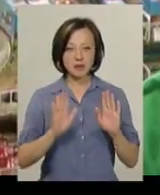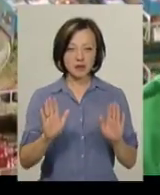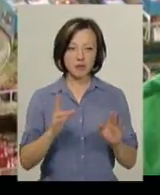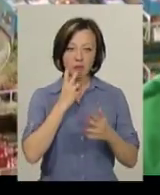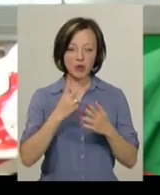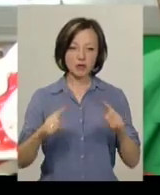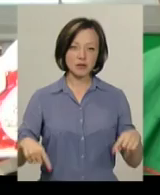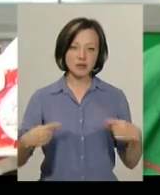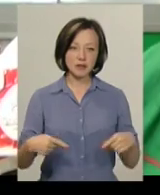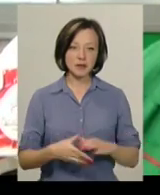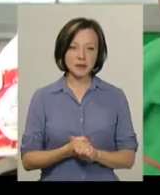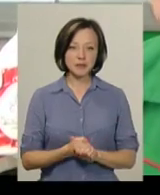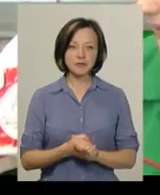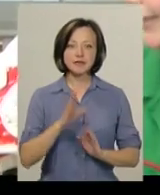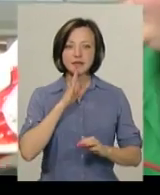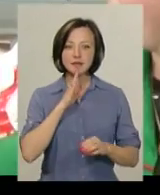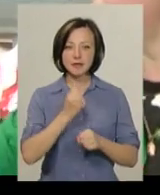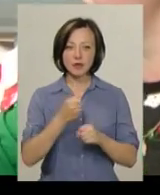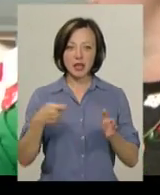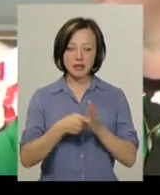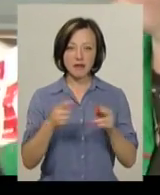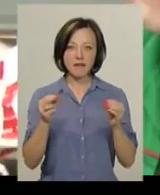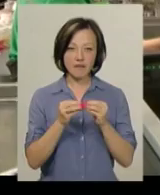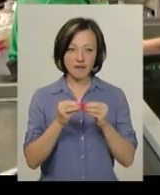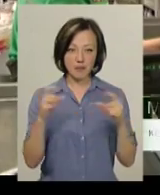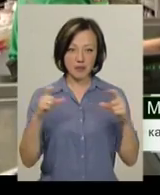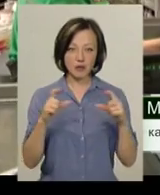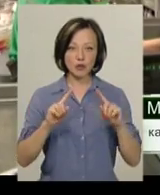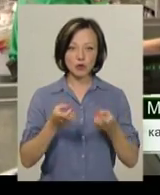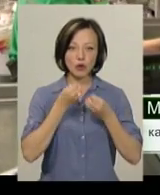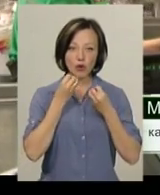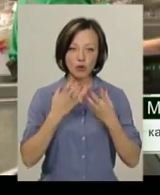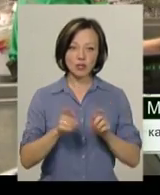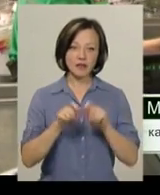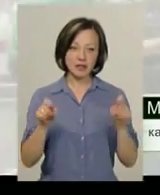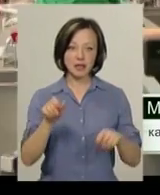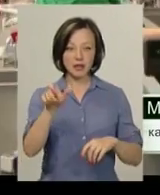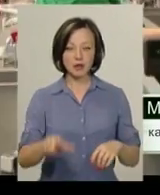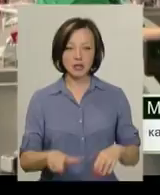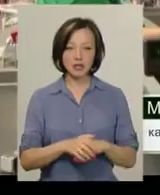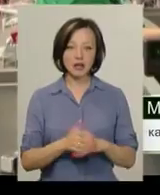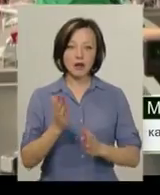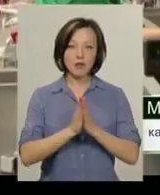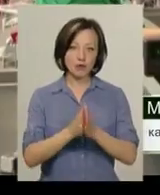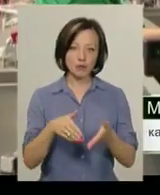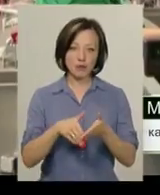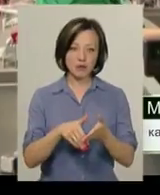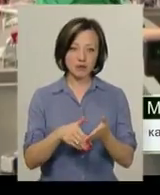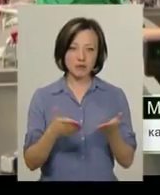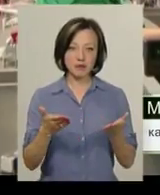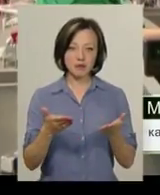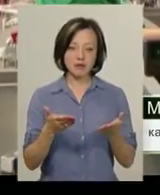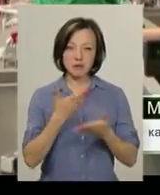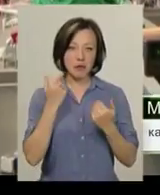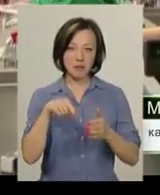побачили, що на колясці. Марина Мізюк працює касиром у цьому ж супермаркеті. Дуже хороша, відкрита людина. Якщо просто він про допомогу, нема в цьому